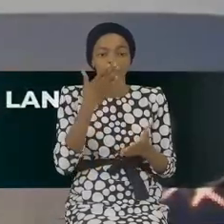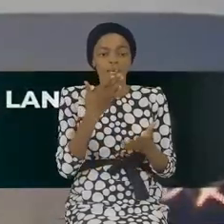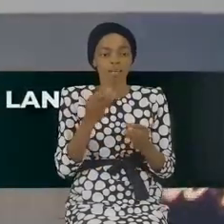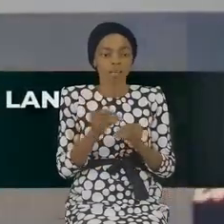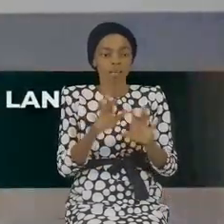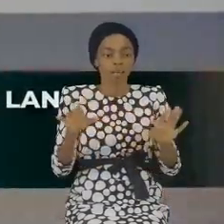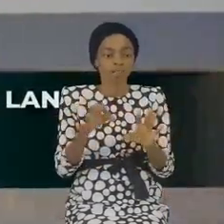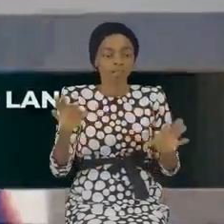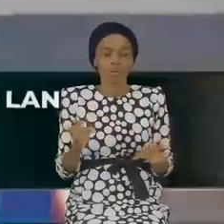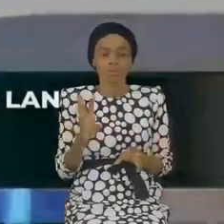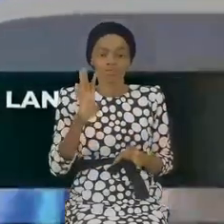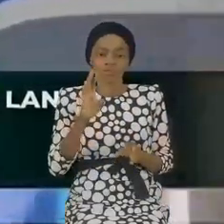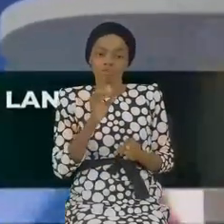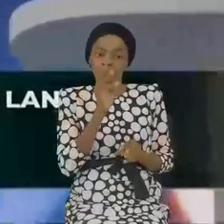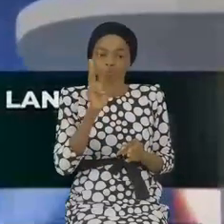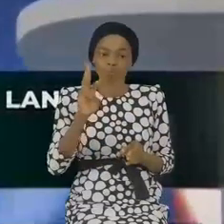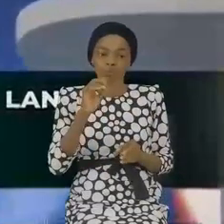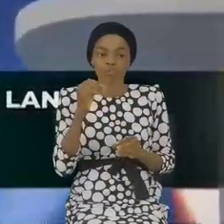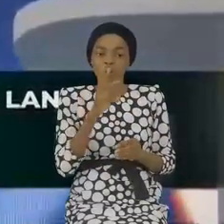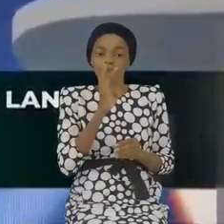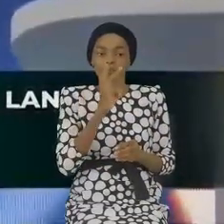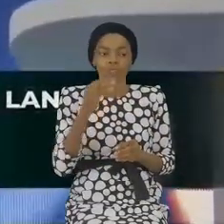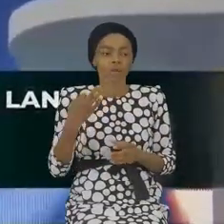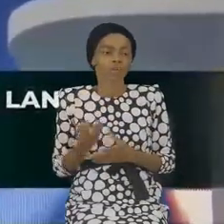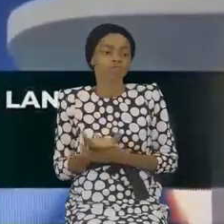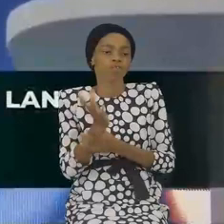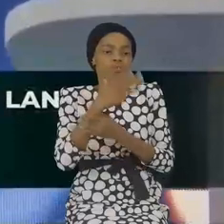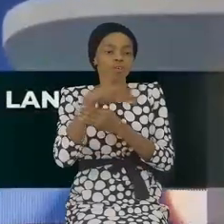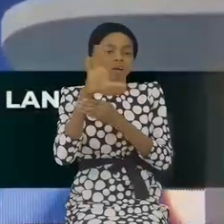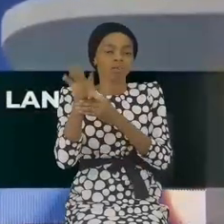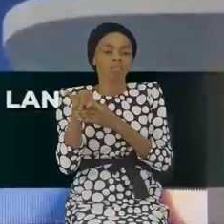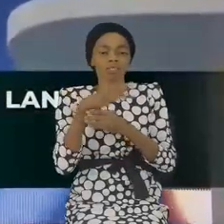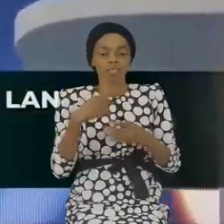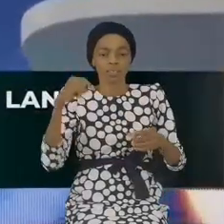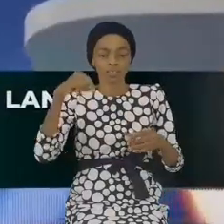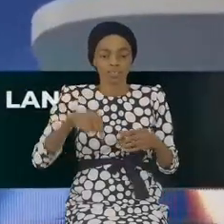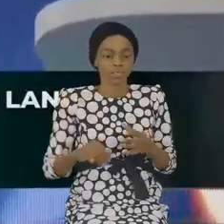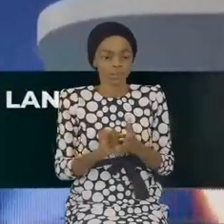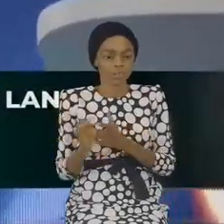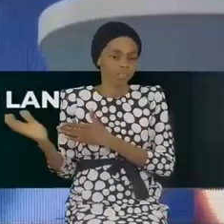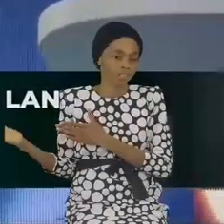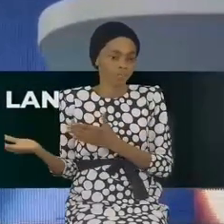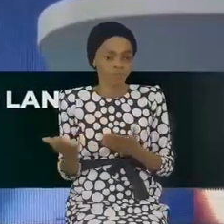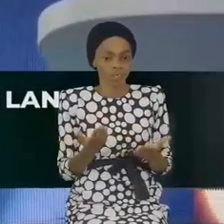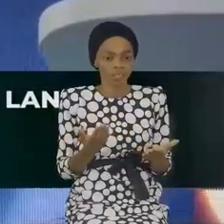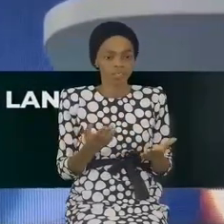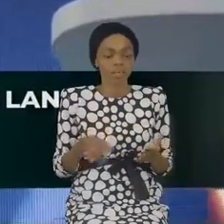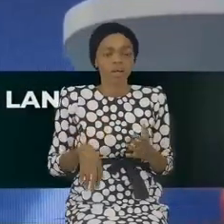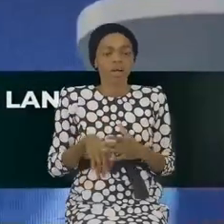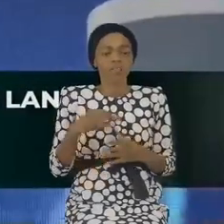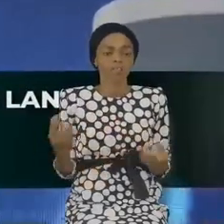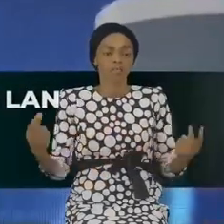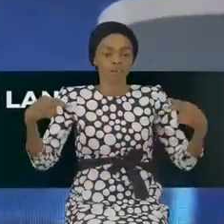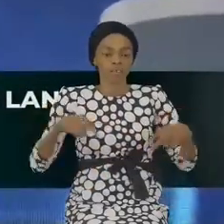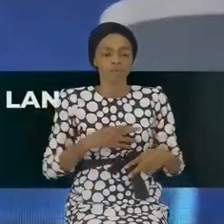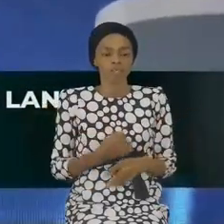dans un pays de cours d'eau, de sources et de lacs, qui jaillent dans les vallées, dans les montagnes. Verset 8. Pays de